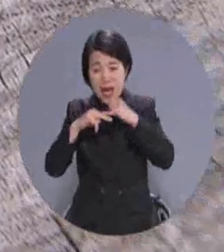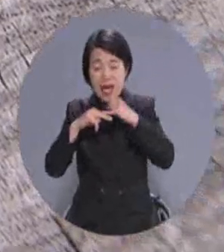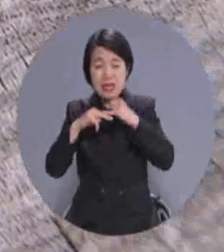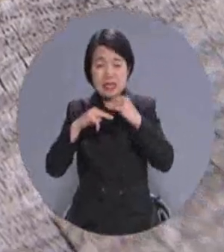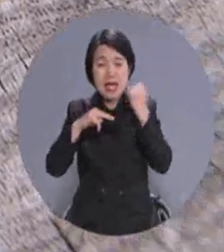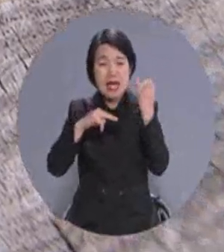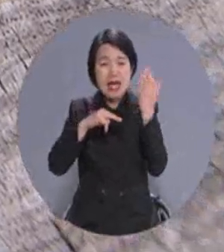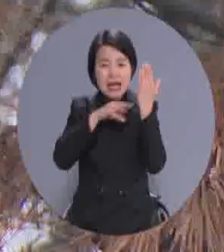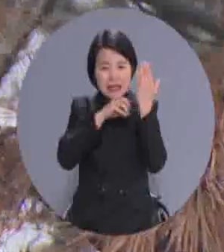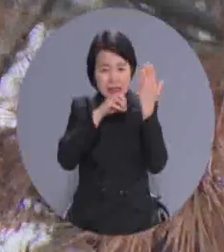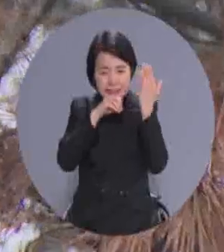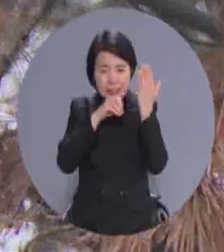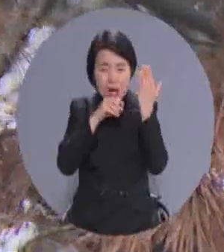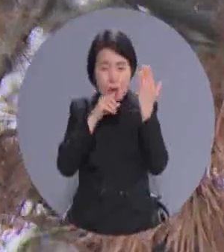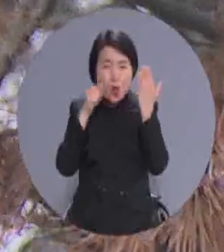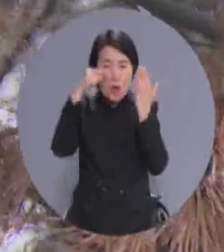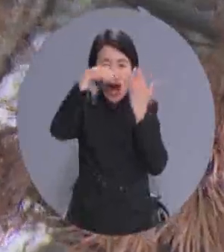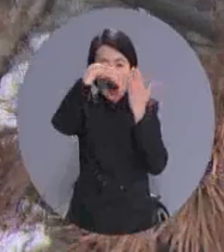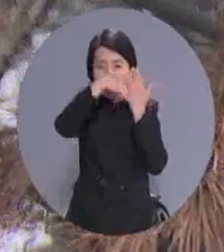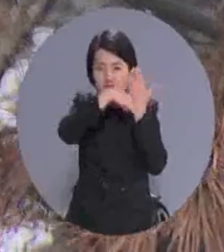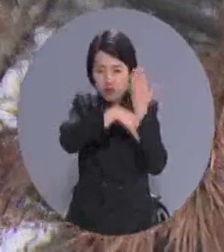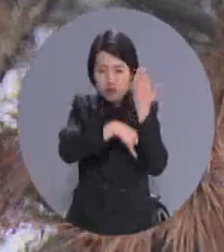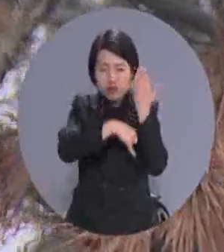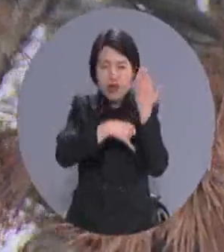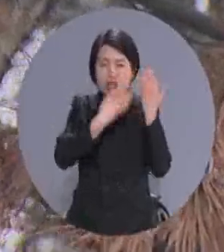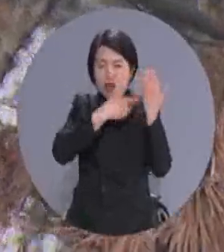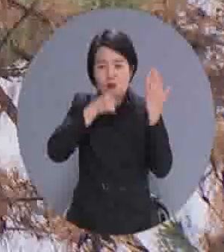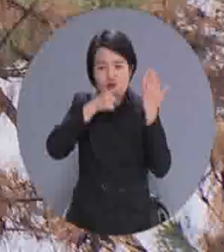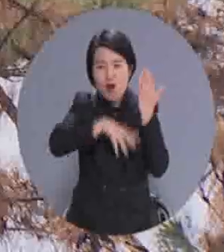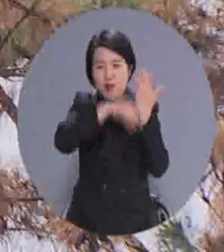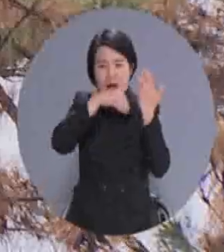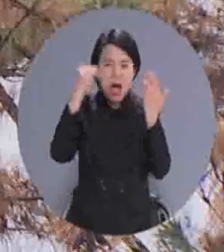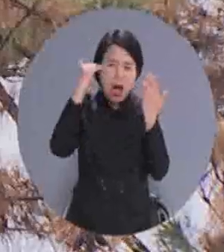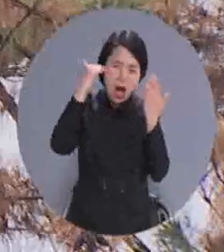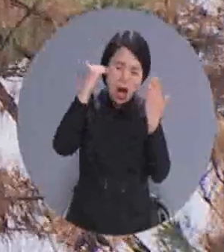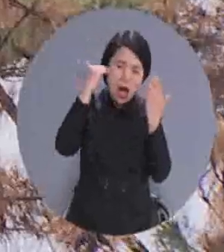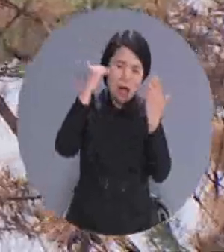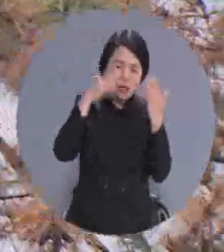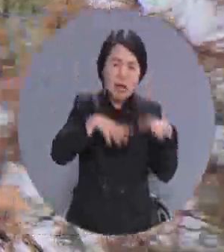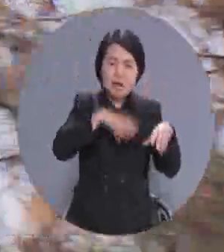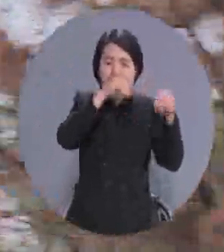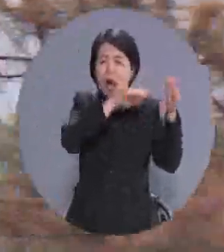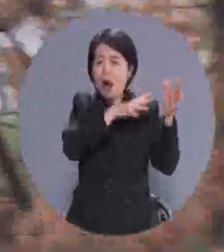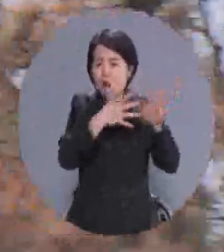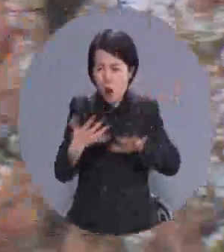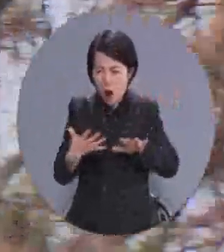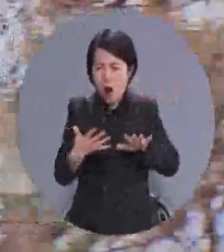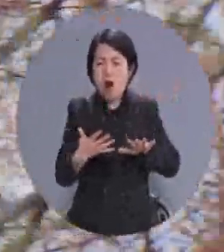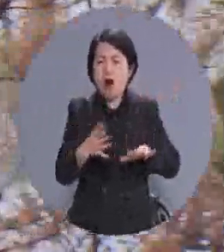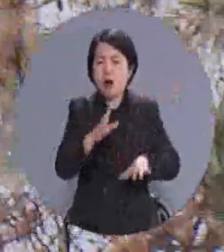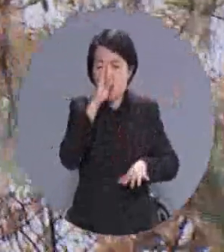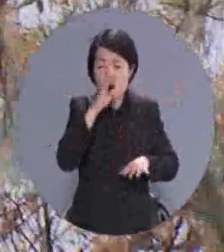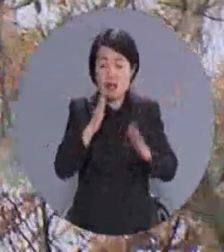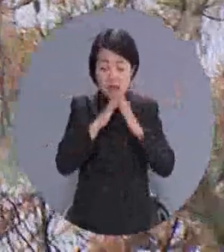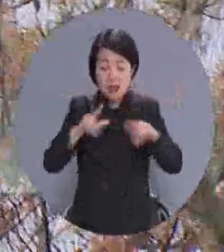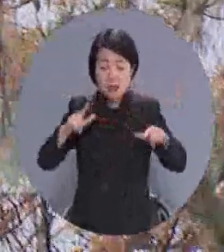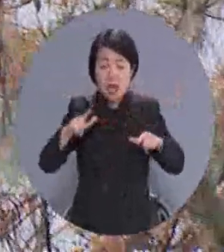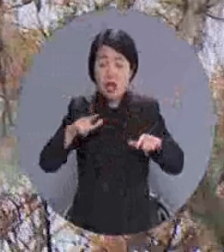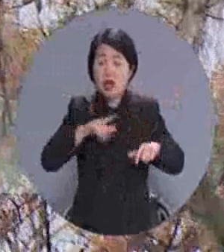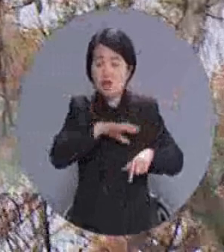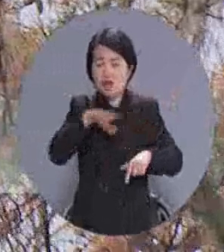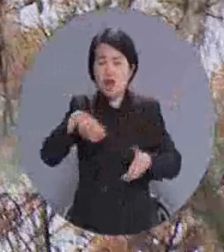들어가 나무를 고사시키는 치명적인 산림병의 충입니다. 현재 소나무 재선충병은 도내 12개 시군